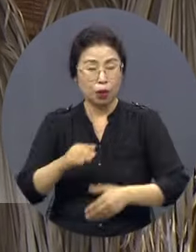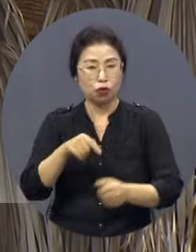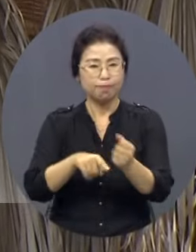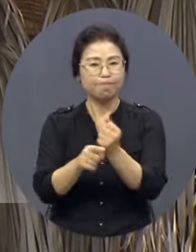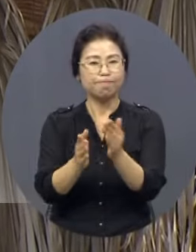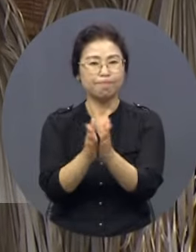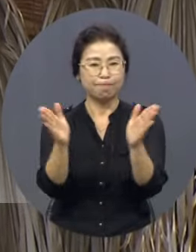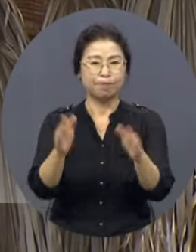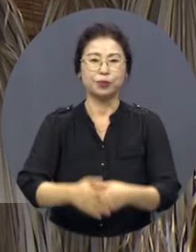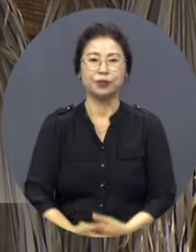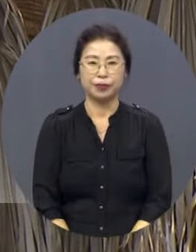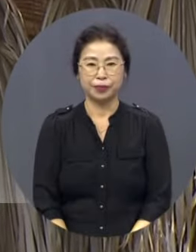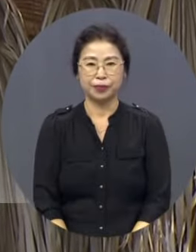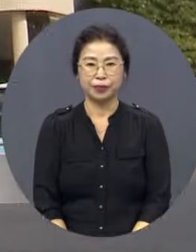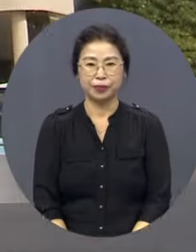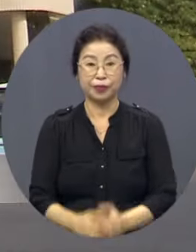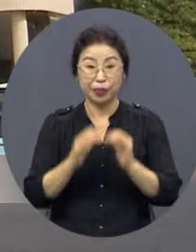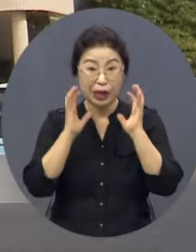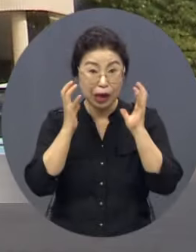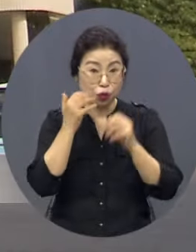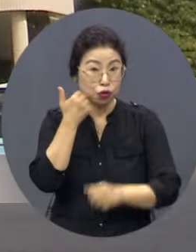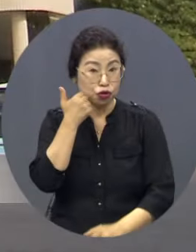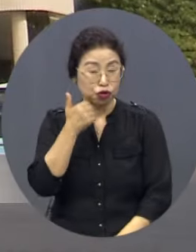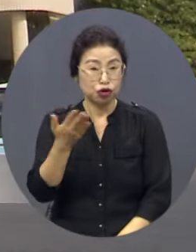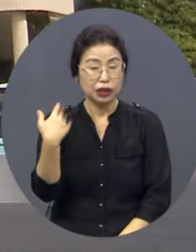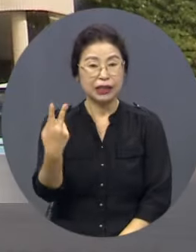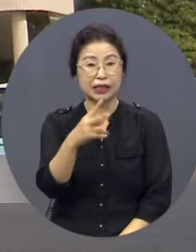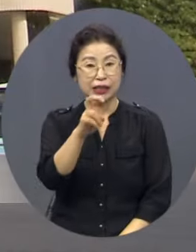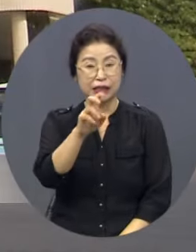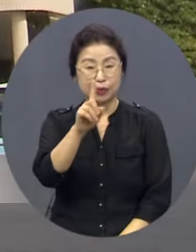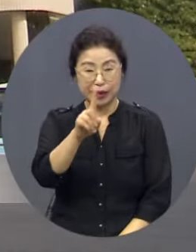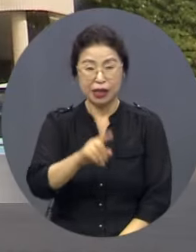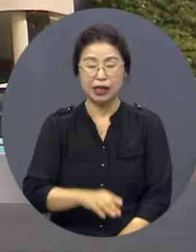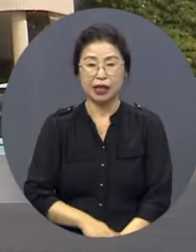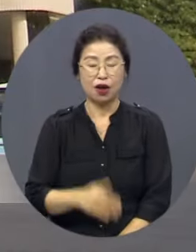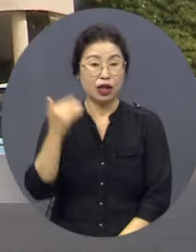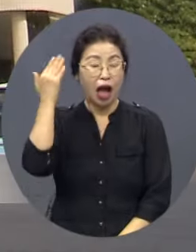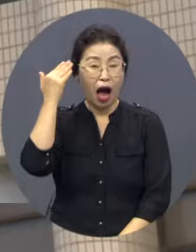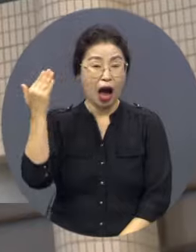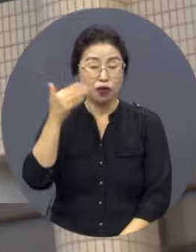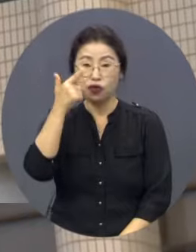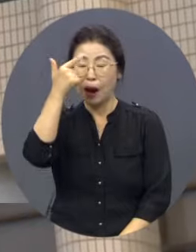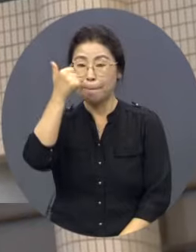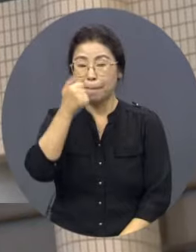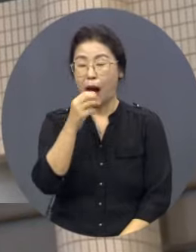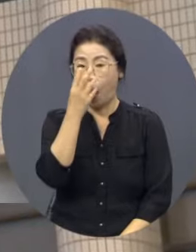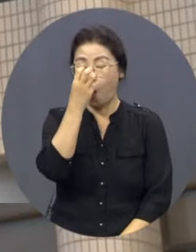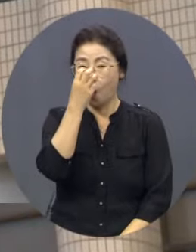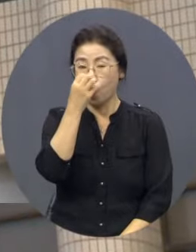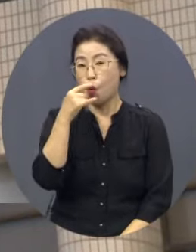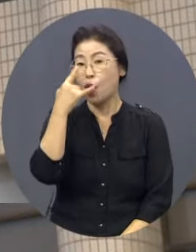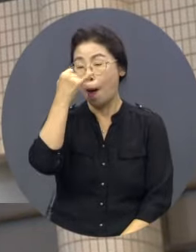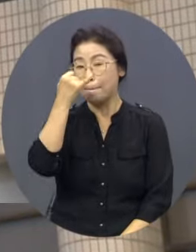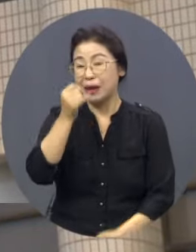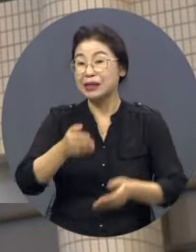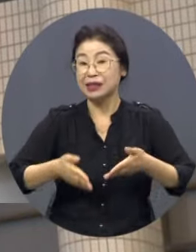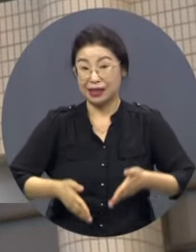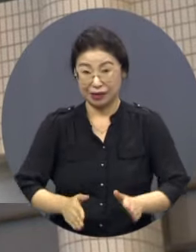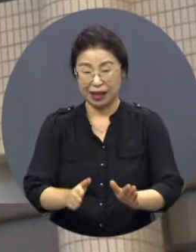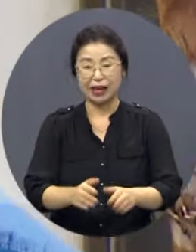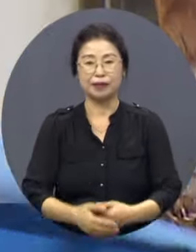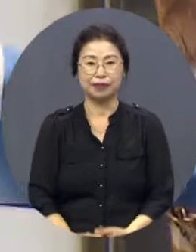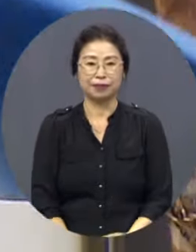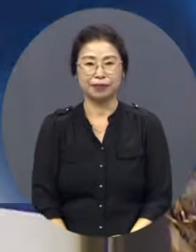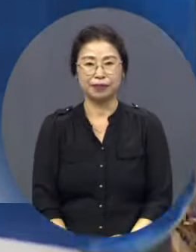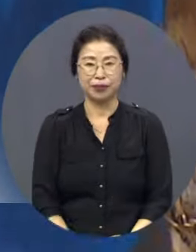수사에 착수했습니다. 이 아동은 지난 2021년 한국인 아버지와 홍콩 국적 어머니 사이에서